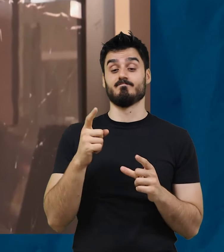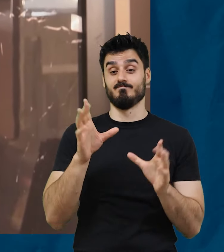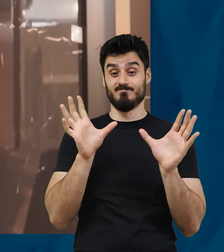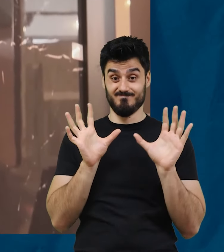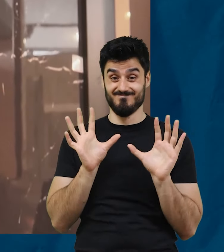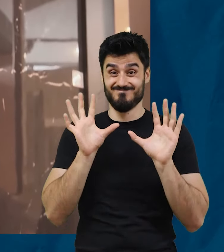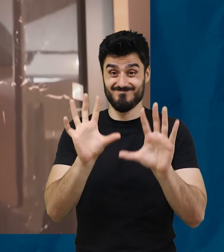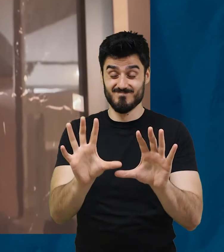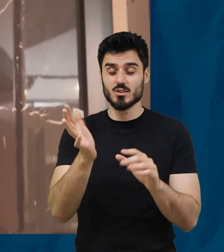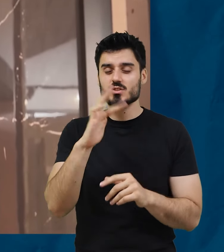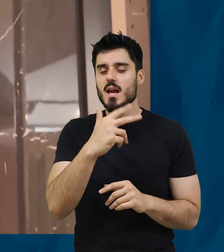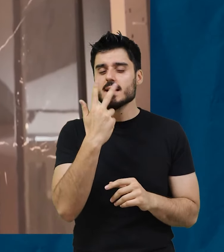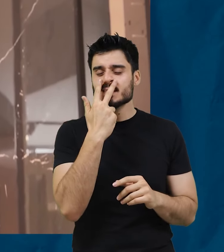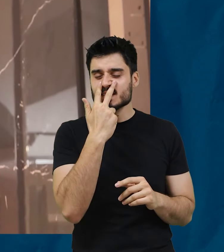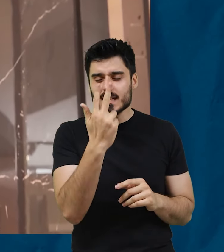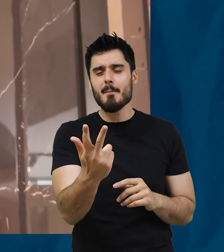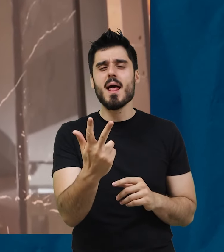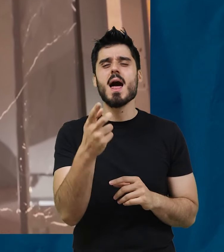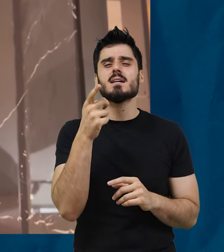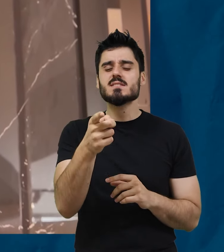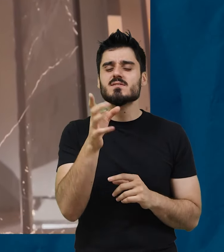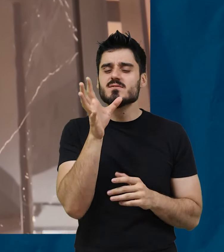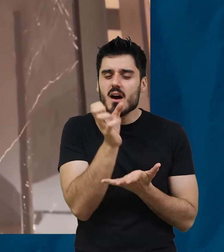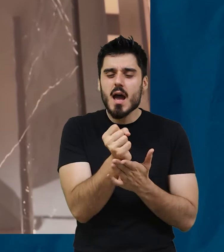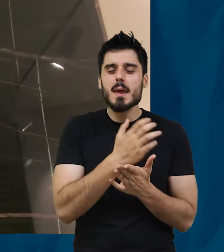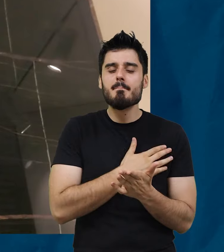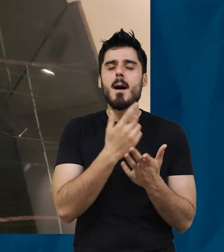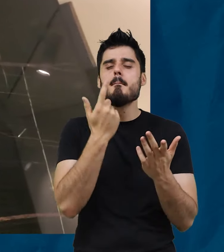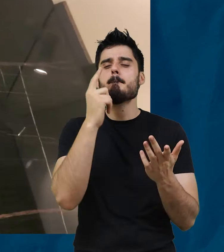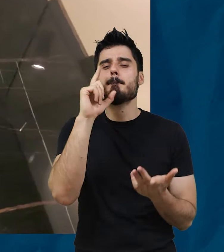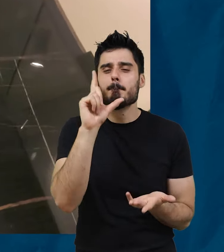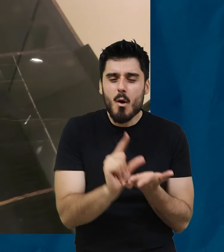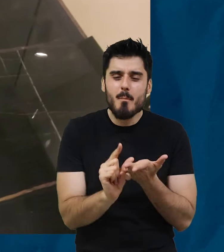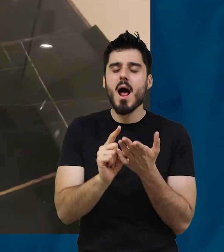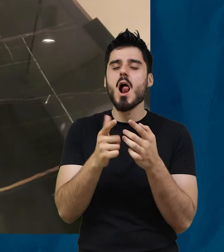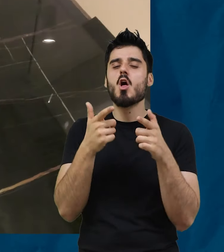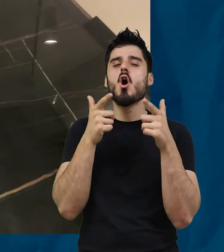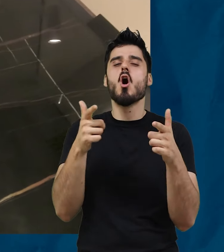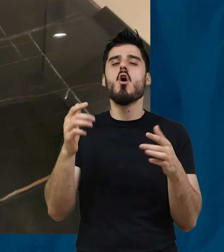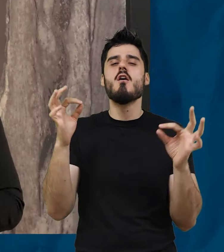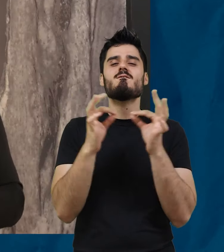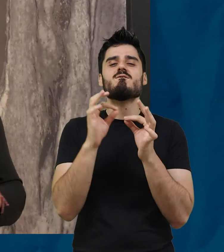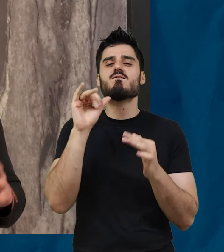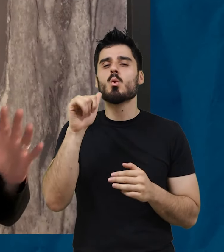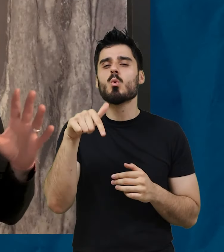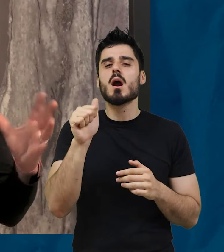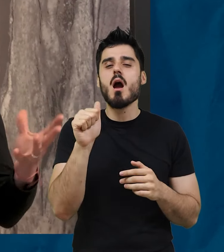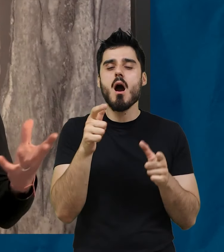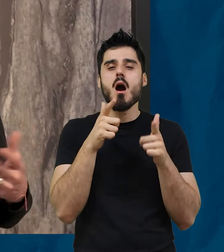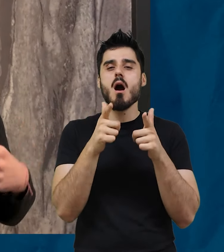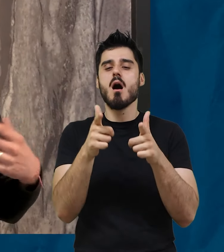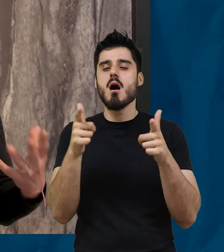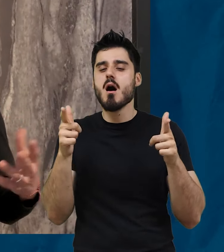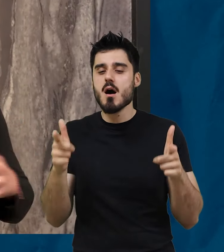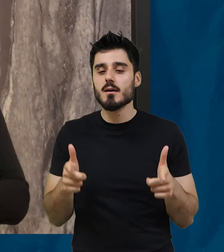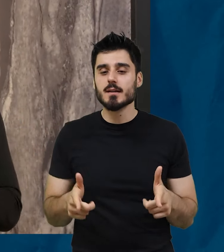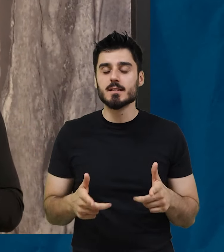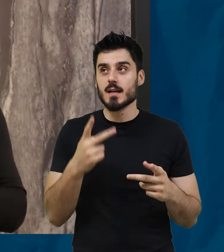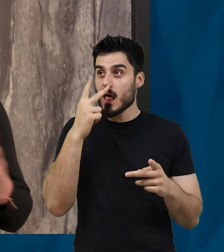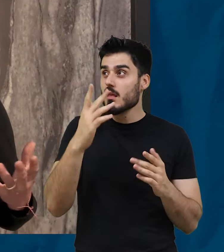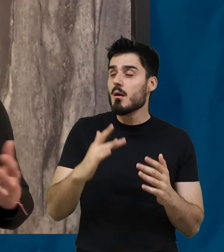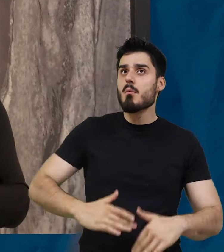Поставяйки ги в помещението, ще забележите, че имате много по-малко фуги и много по-въздействащо влияние. Разбира се, помещенията изглеждат